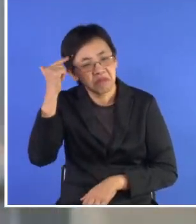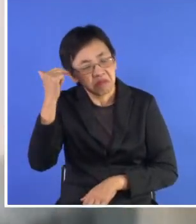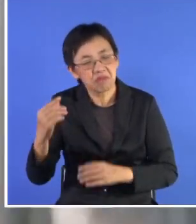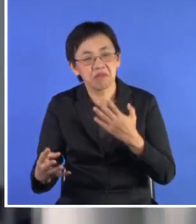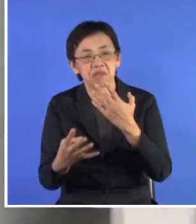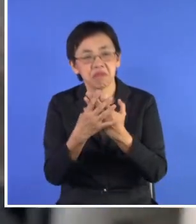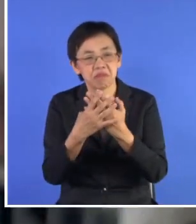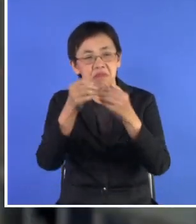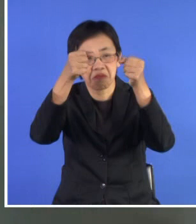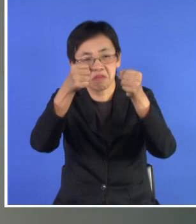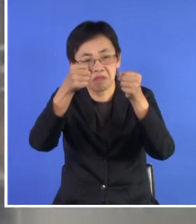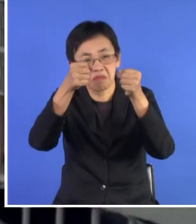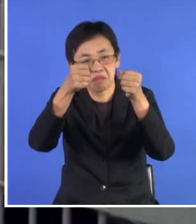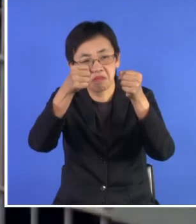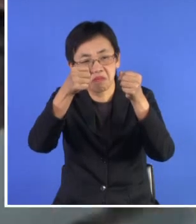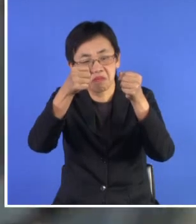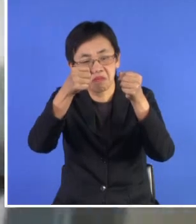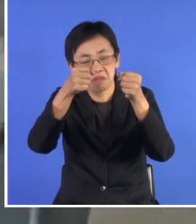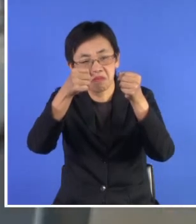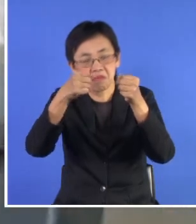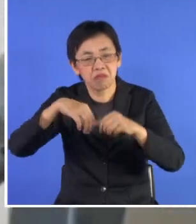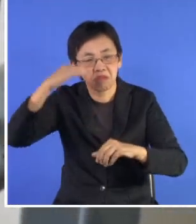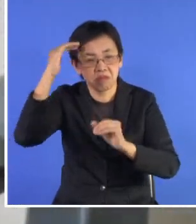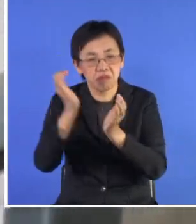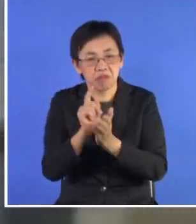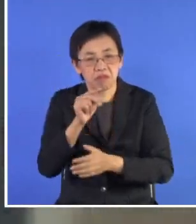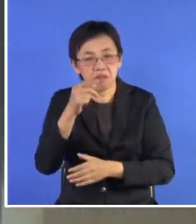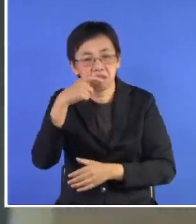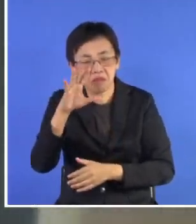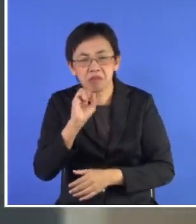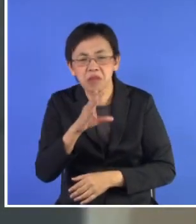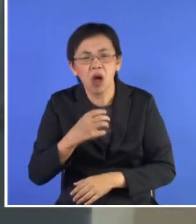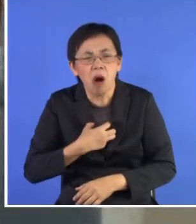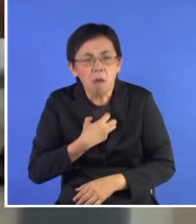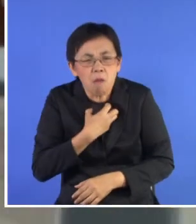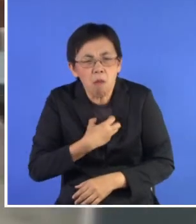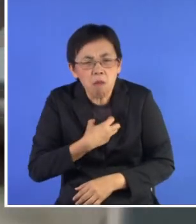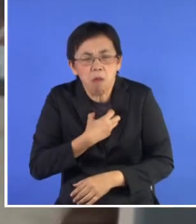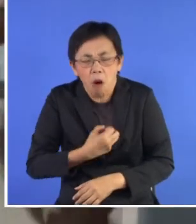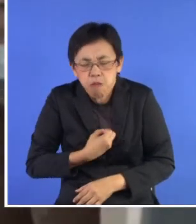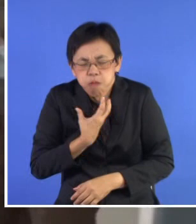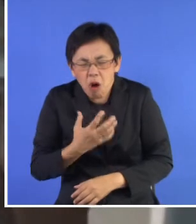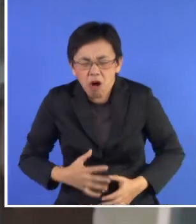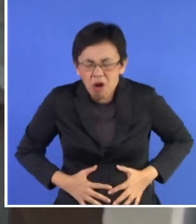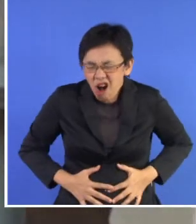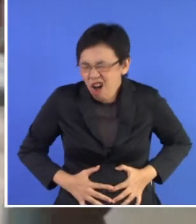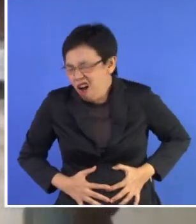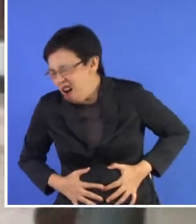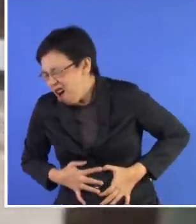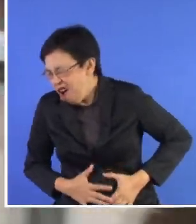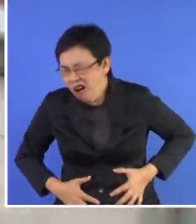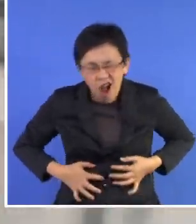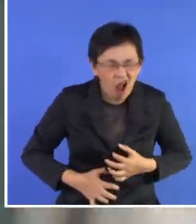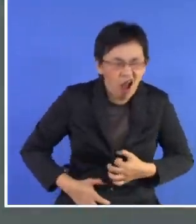อยู่ในห้องขังนะที่สภ.ทุ่งใหญ่อยู่ดีๆจะอ้วกขึ้นมาลำไส้อาเจียนแล้วบอกโอ๊ยปวดท้องปวดท้องจังเลย